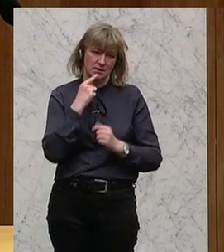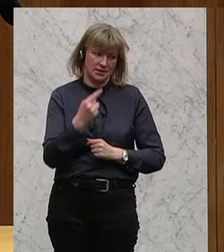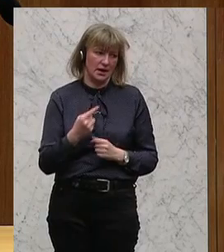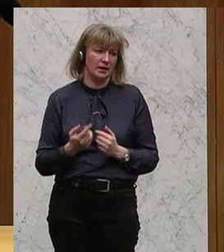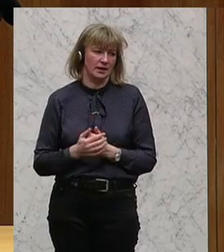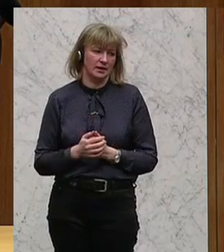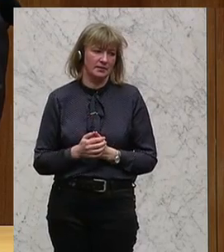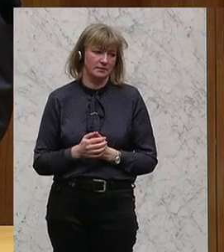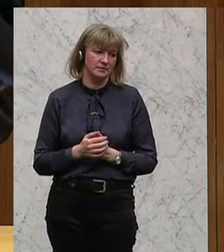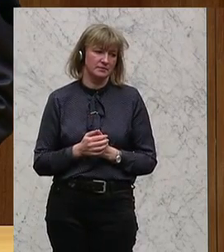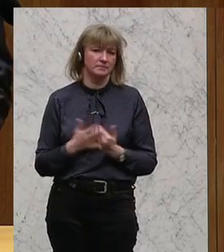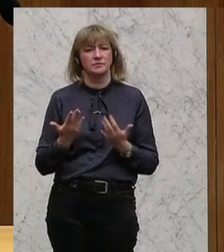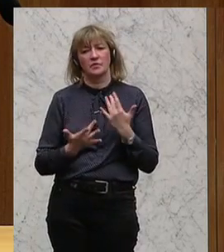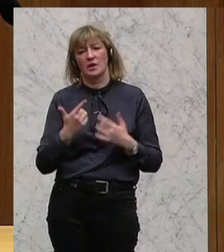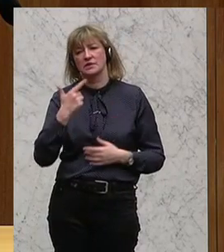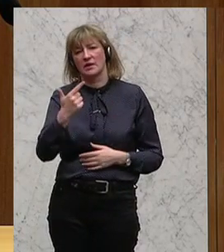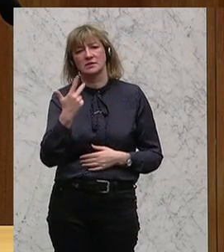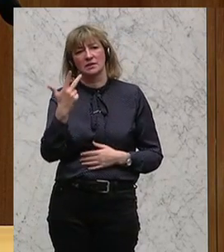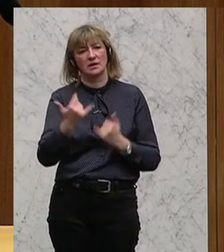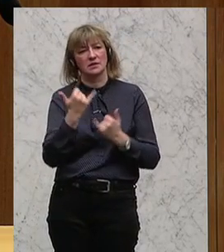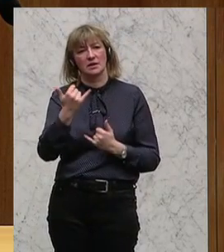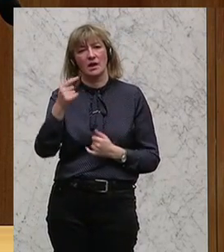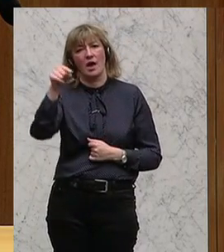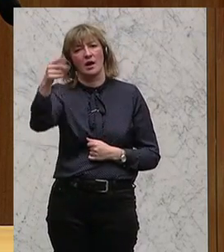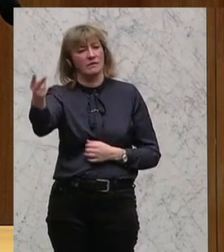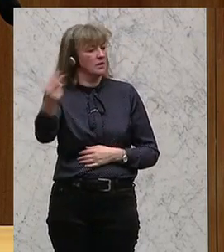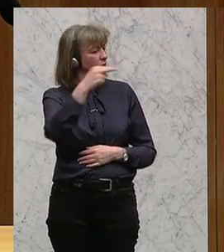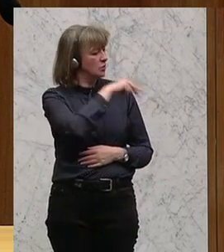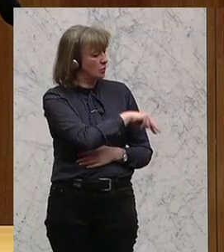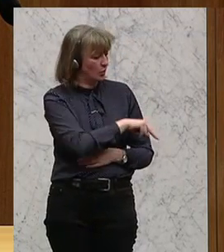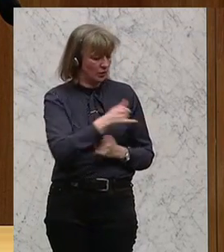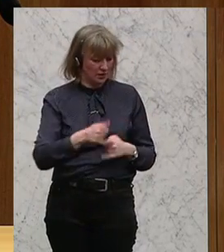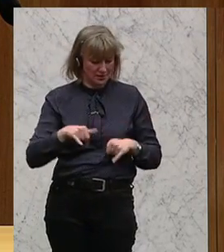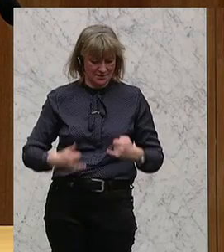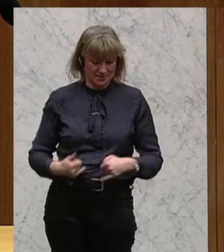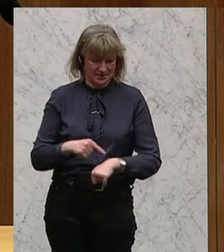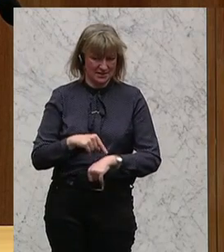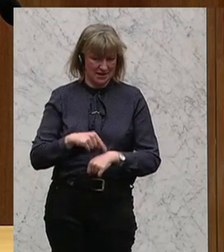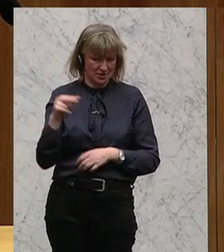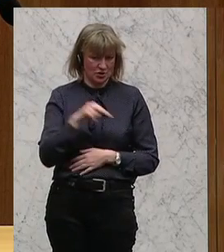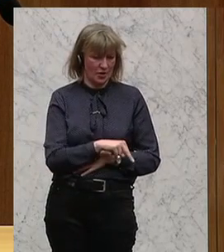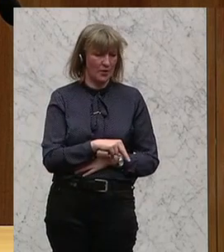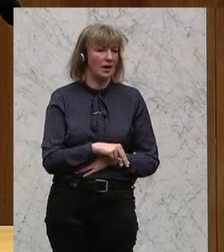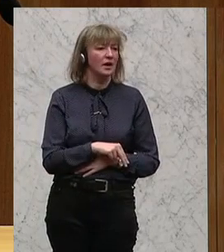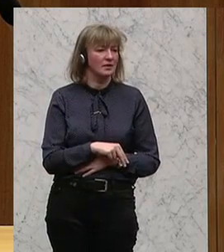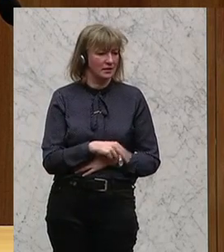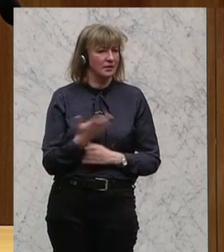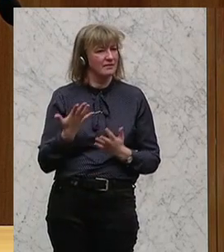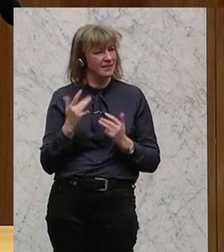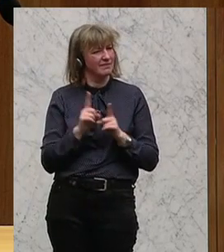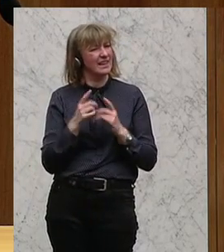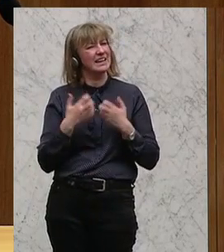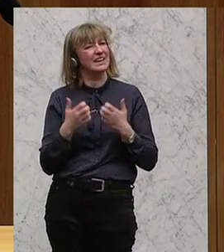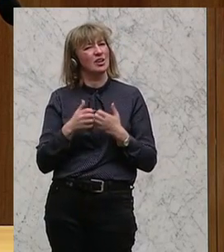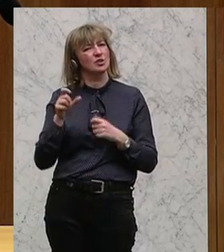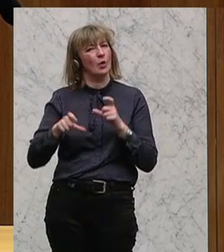Sie vielleicht in 20, 30 Jahren zurückblicken werden auf die Zeit, in der wir jetzt leben, wenn das Historiker tun und wenn